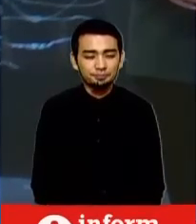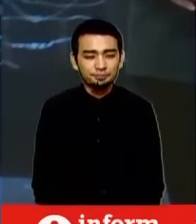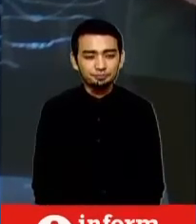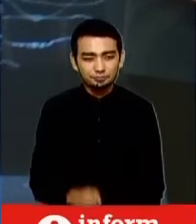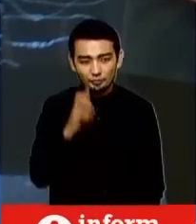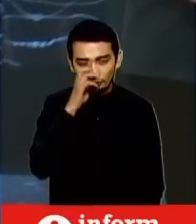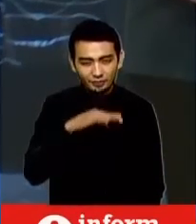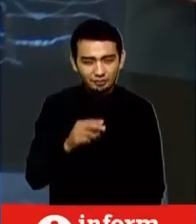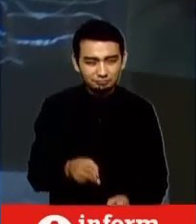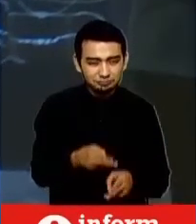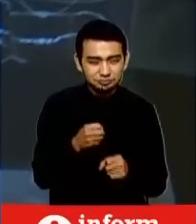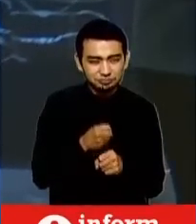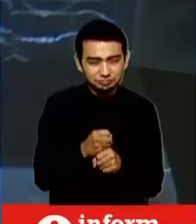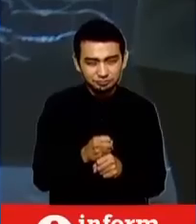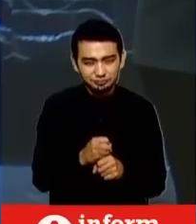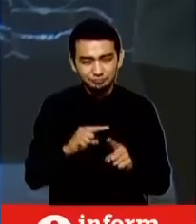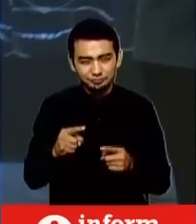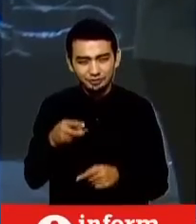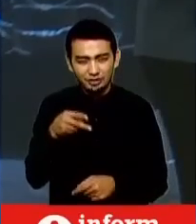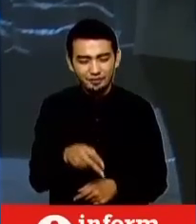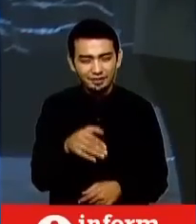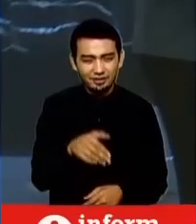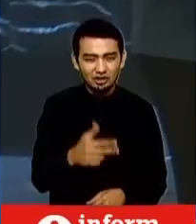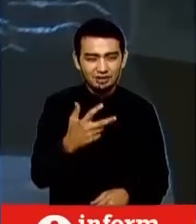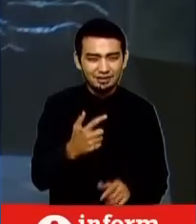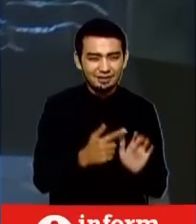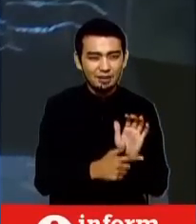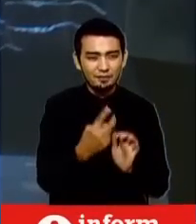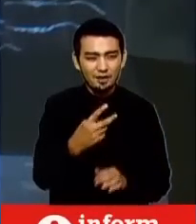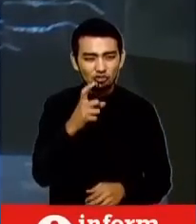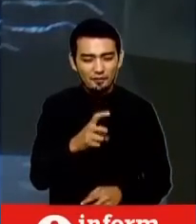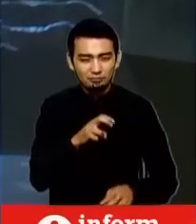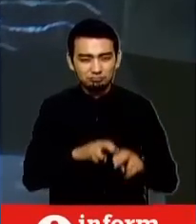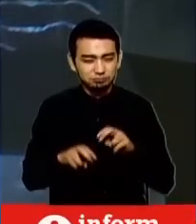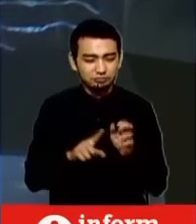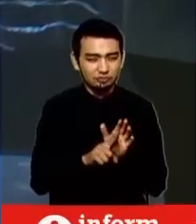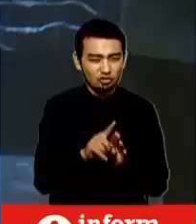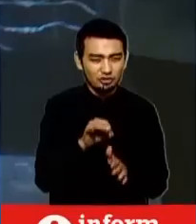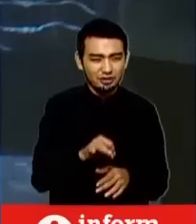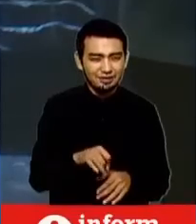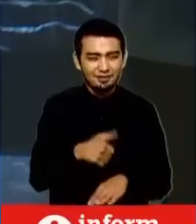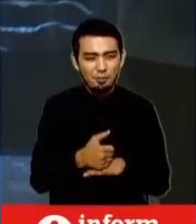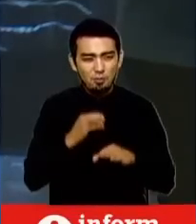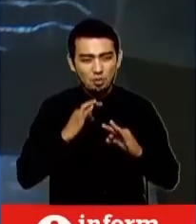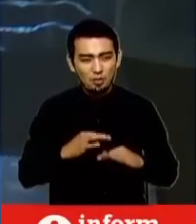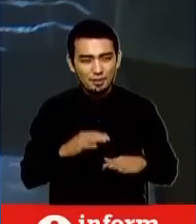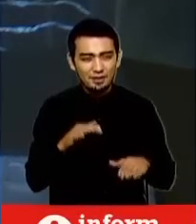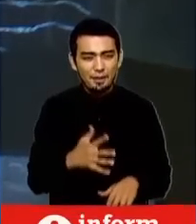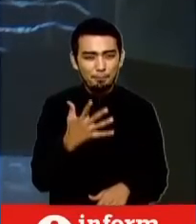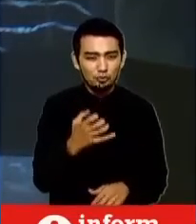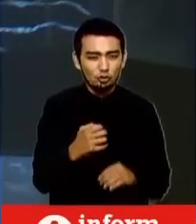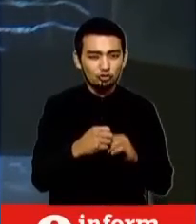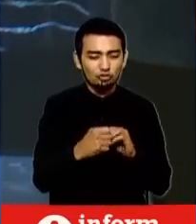Елімізде қылмыс жасап деген күдікпен 2372 адам іздеуде жүр. Бас прокуратура өкілдерінің мәліметінше олардың